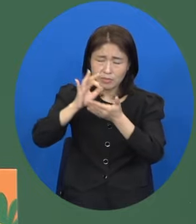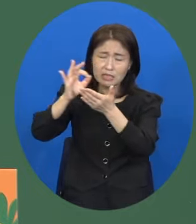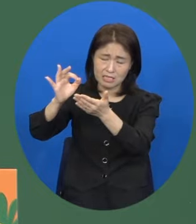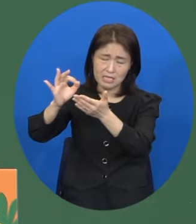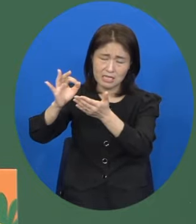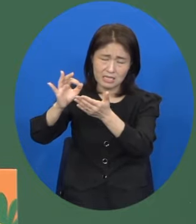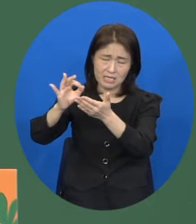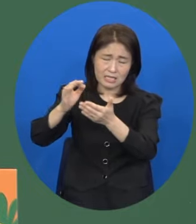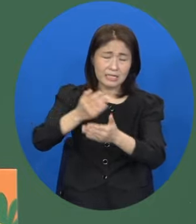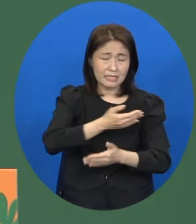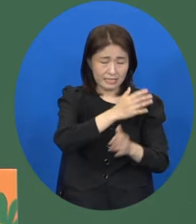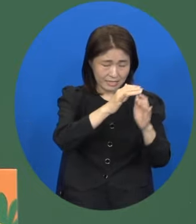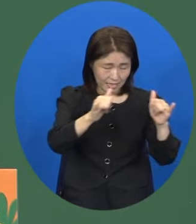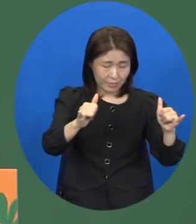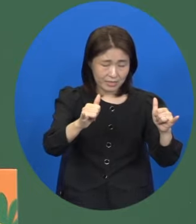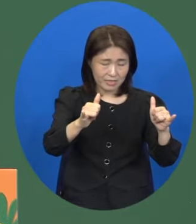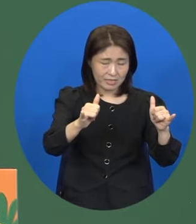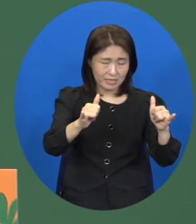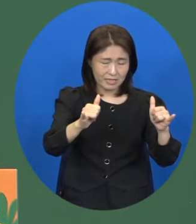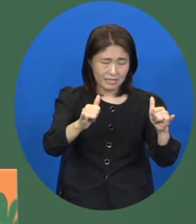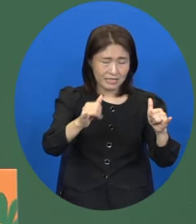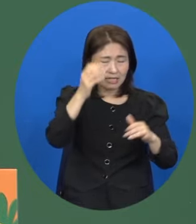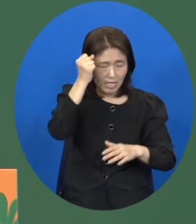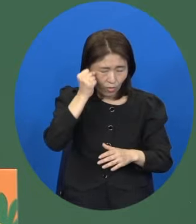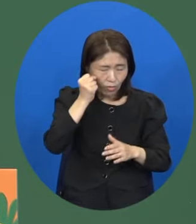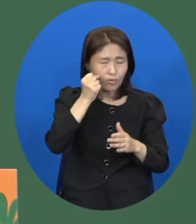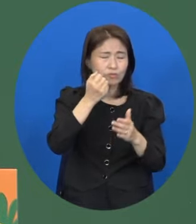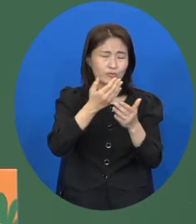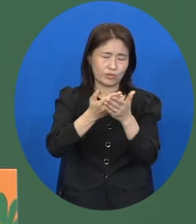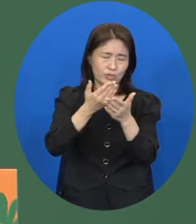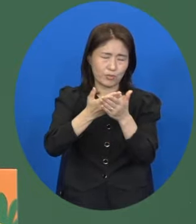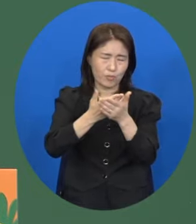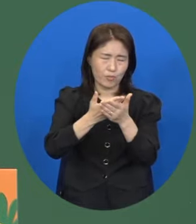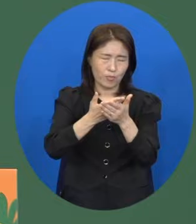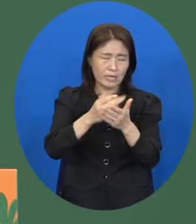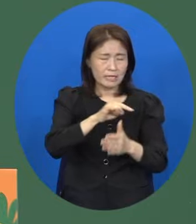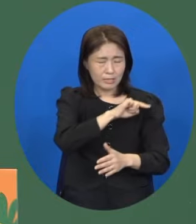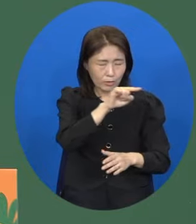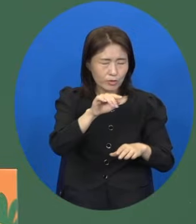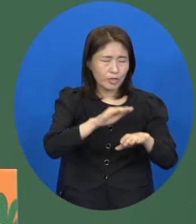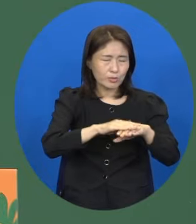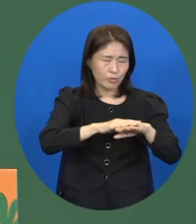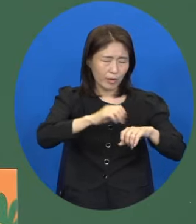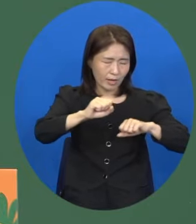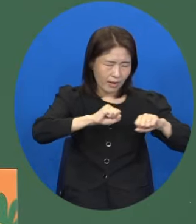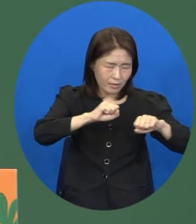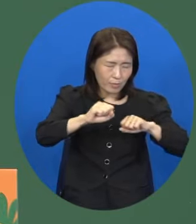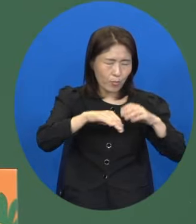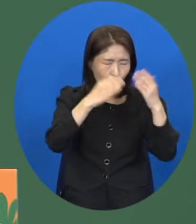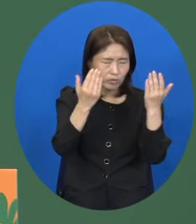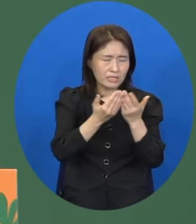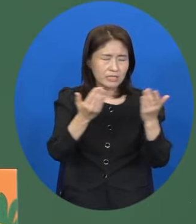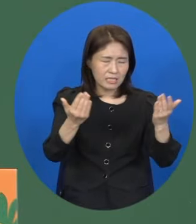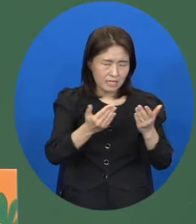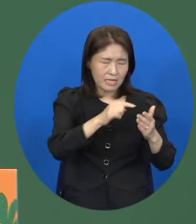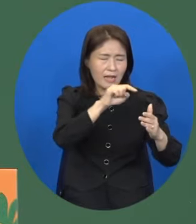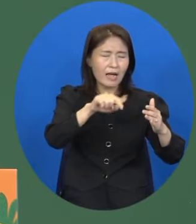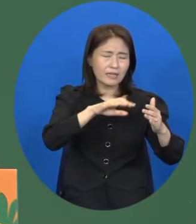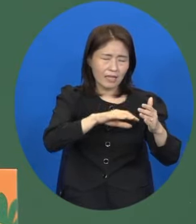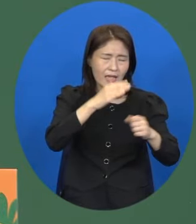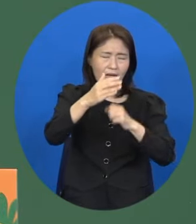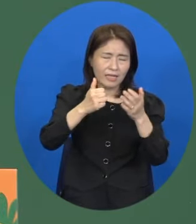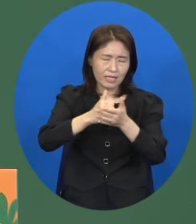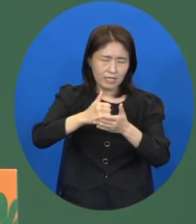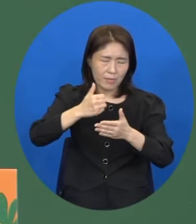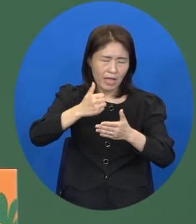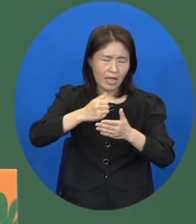있습니다. 그 손길들 기억하여 주시고 저들의 손으로 하는 모든 일들 가운데 하나님의 지혜와